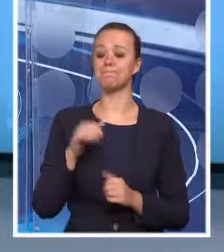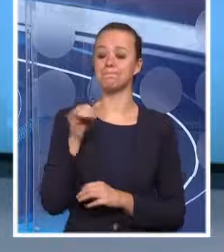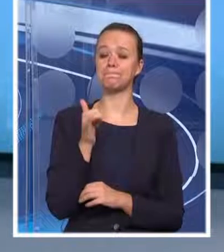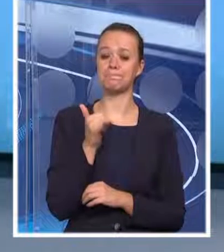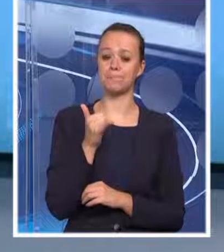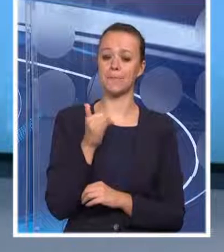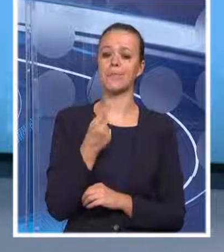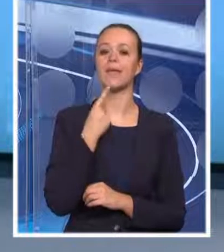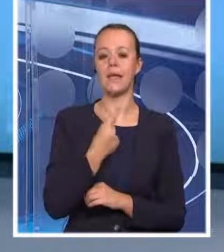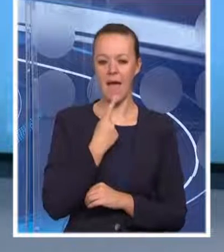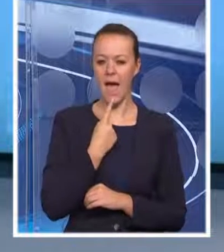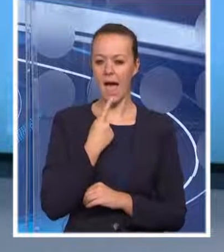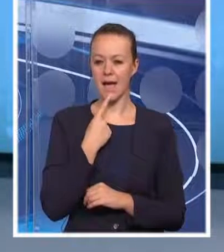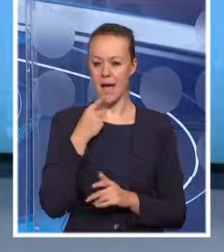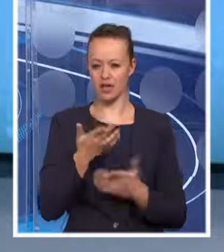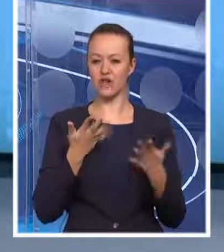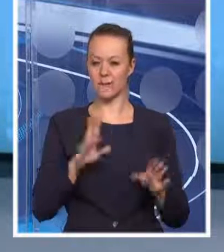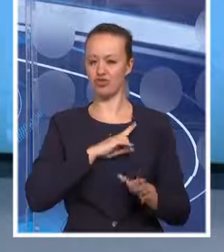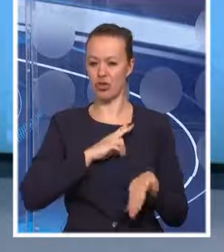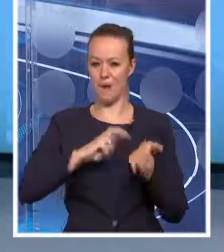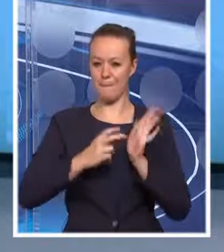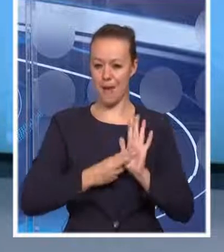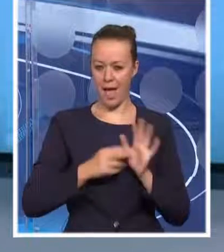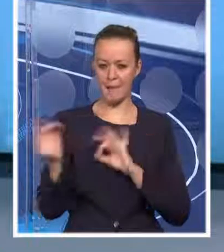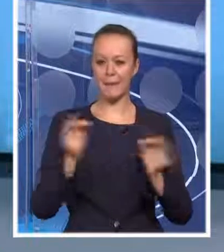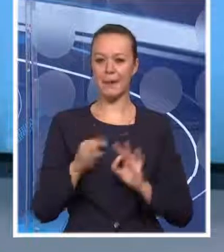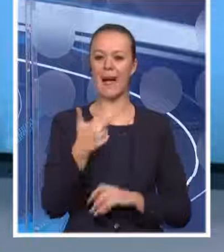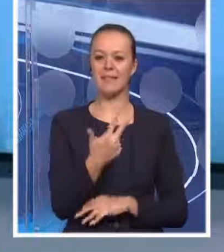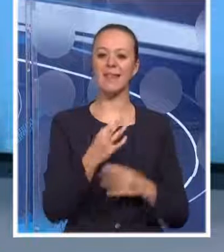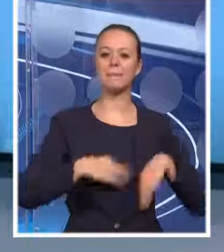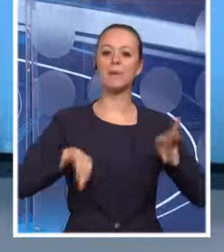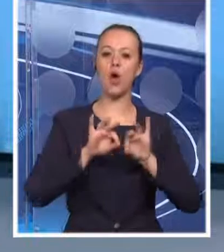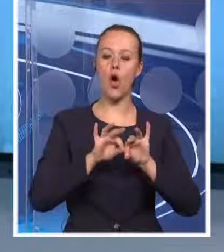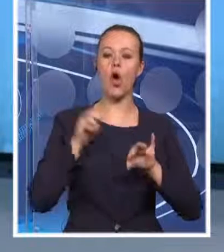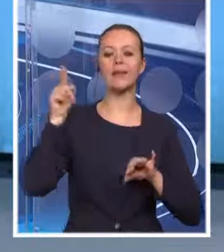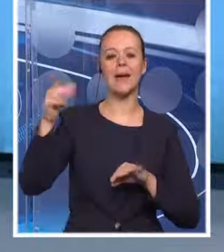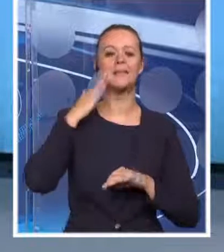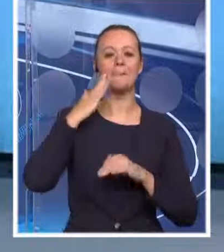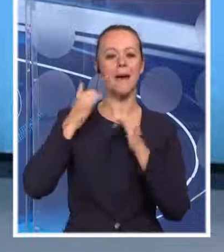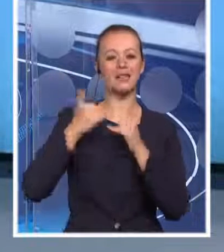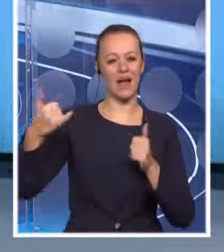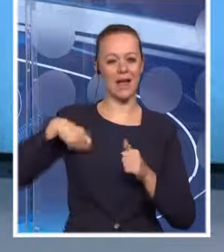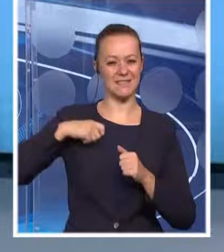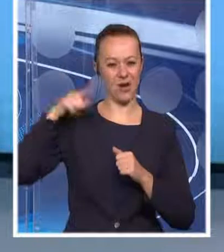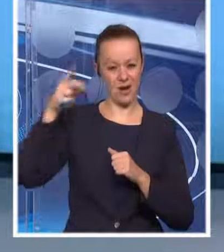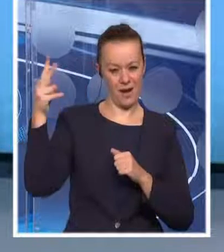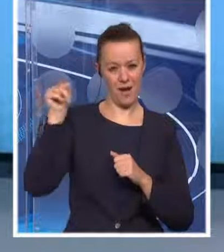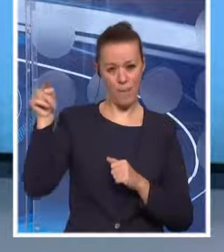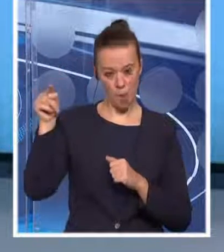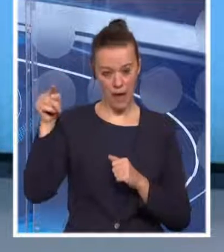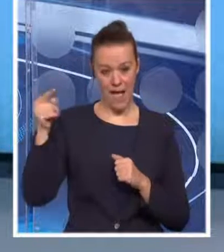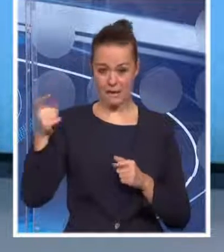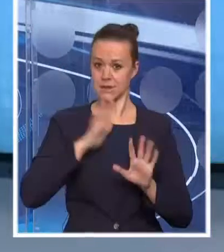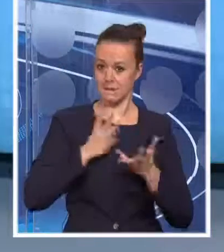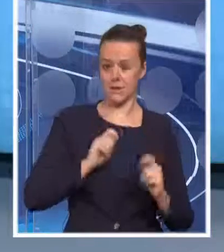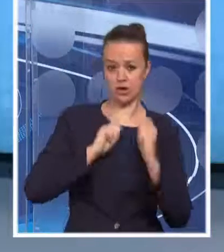da imate već spremna tri projekta za Američku razvojnu korporaciju i da direktor neće